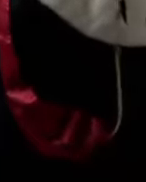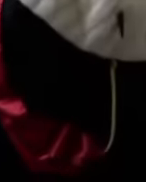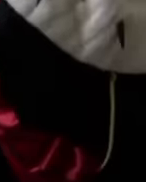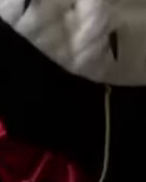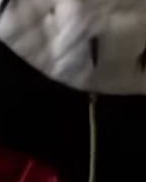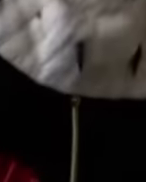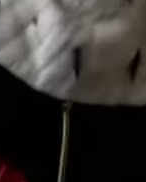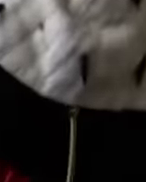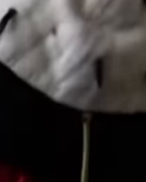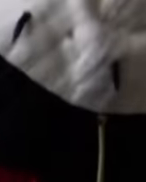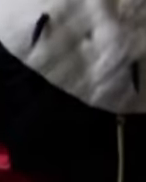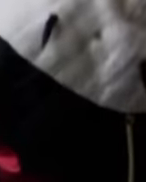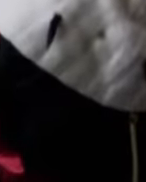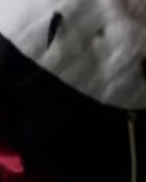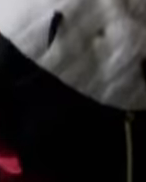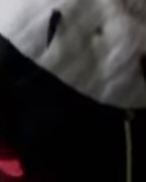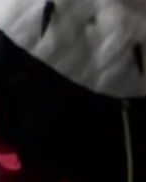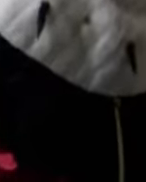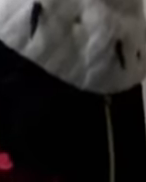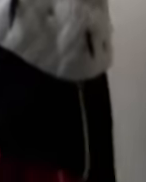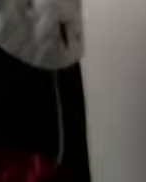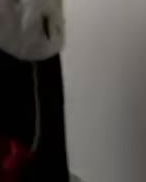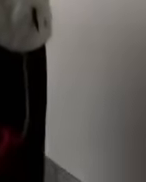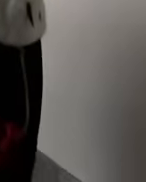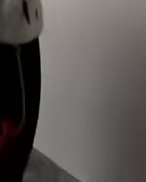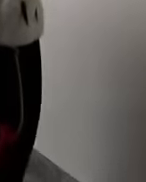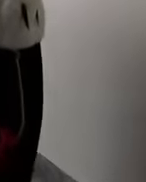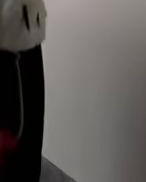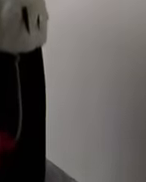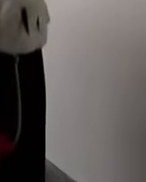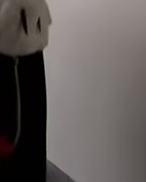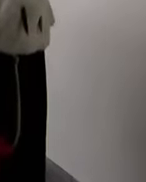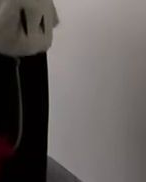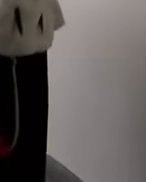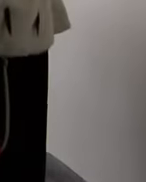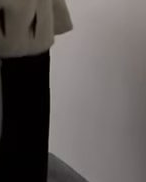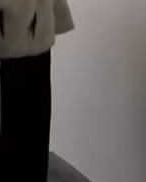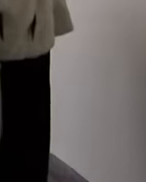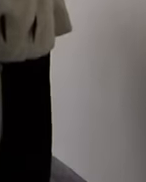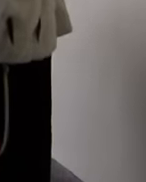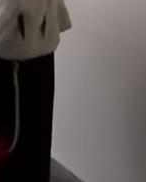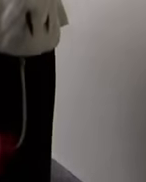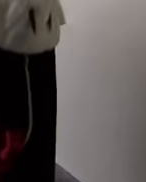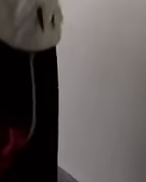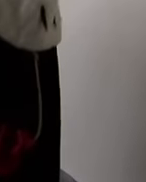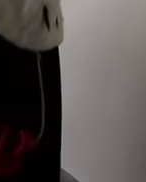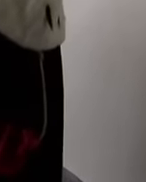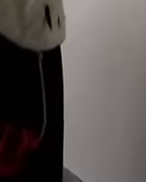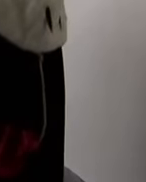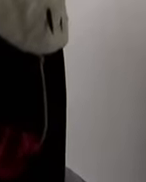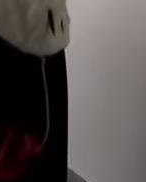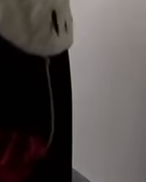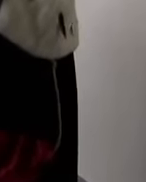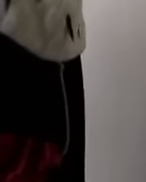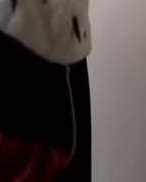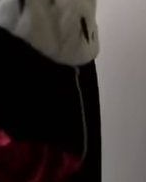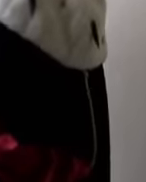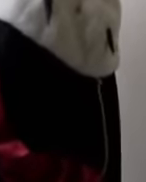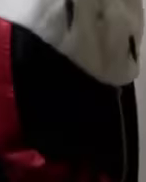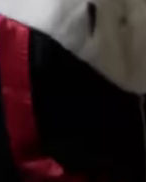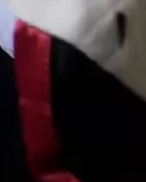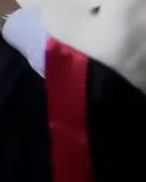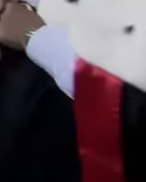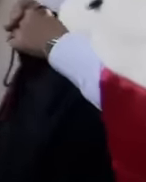R una galleria De pilastri dell'Ateneo una galleria di di sassarese S dentro la